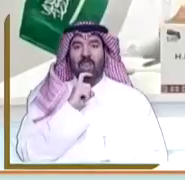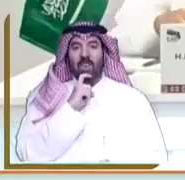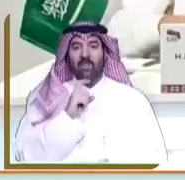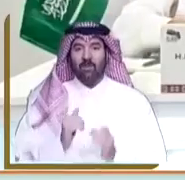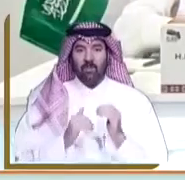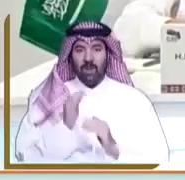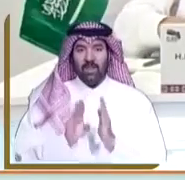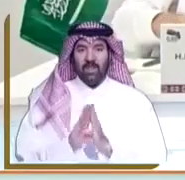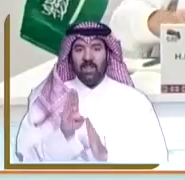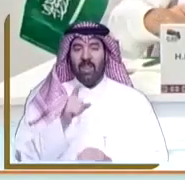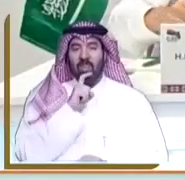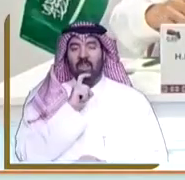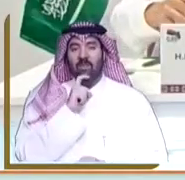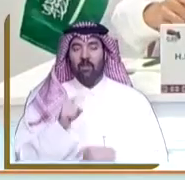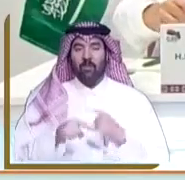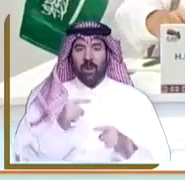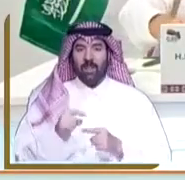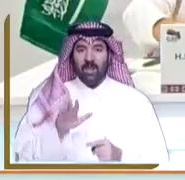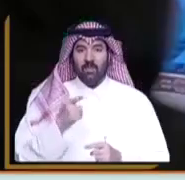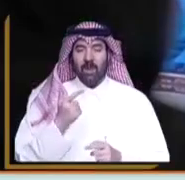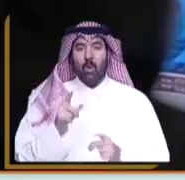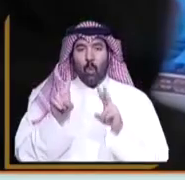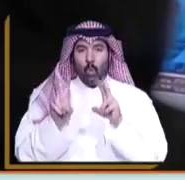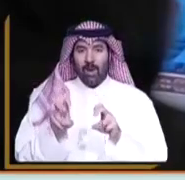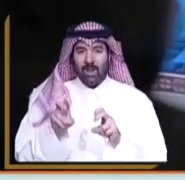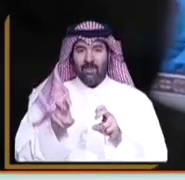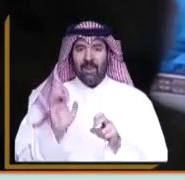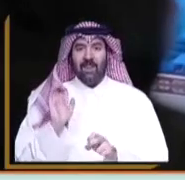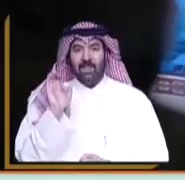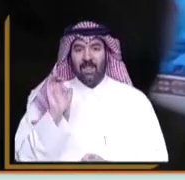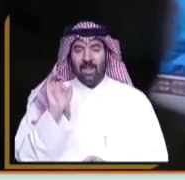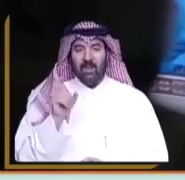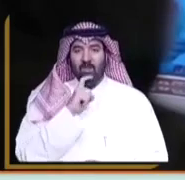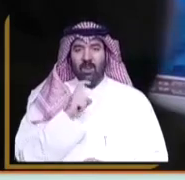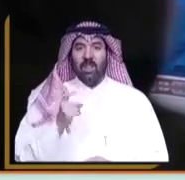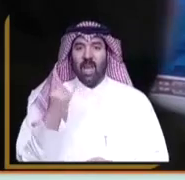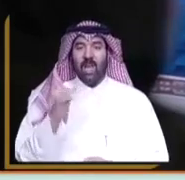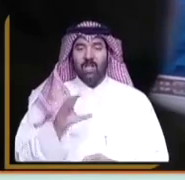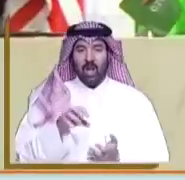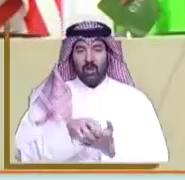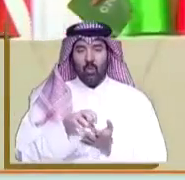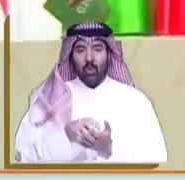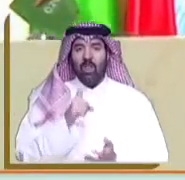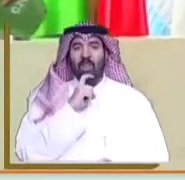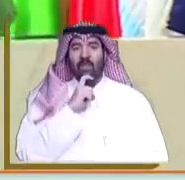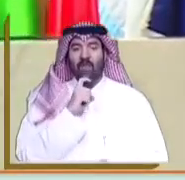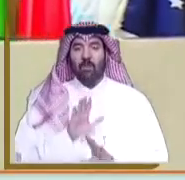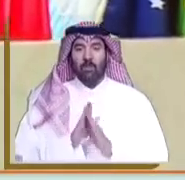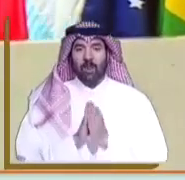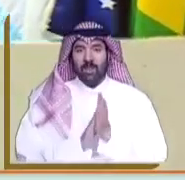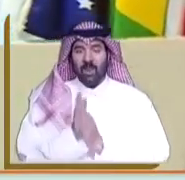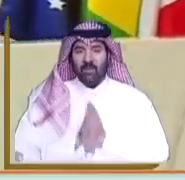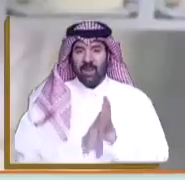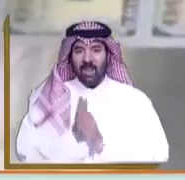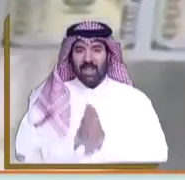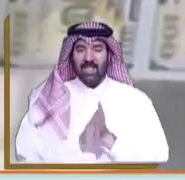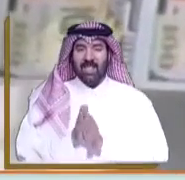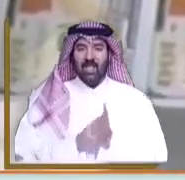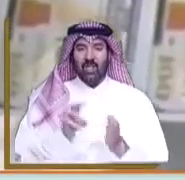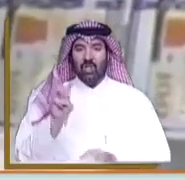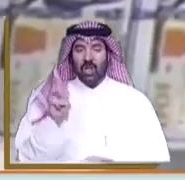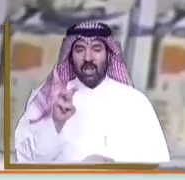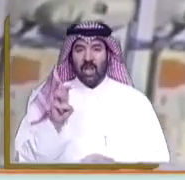نموا، فمبادرة تعليق مدفوعات خدمة الدين استفادت منها عشرات الدول مع تحفيز المؤسسات المالية الدولية